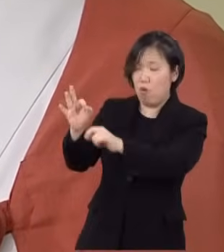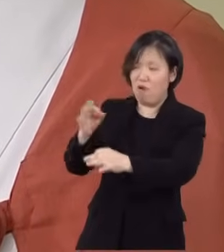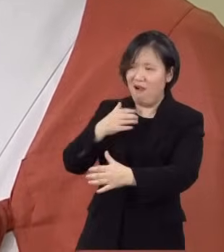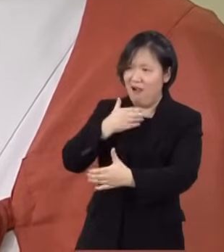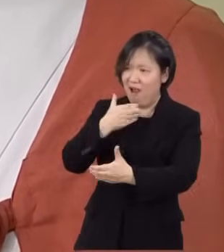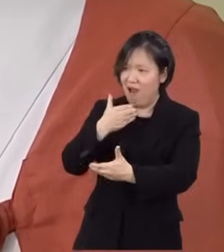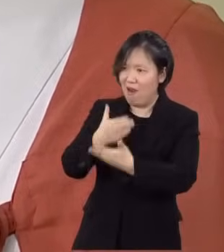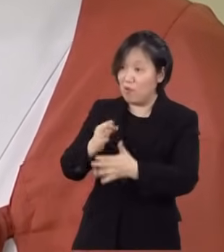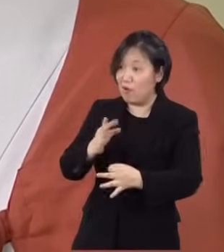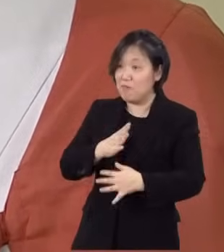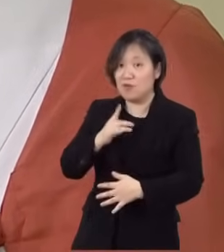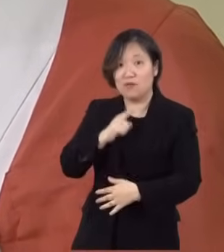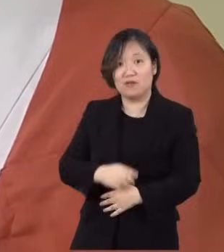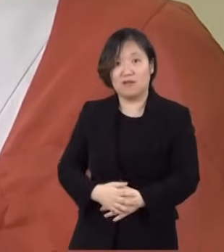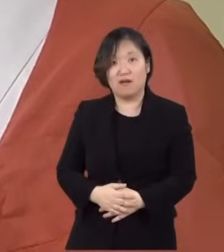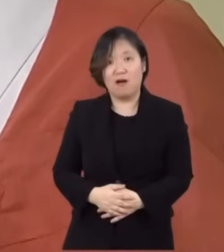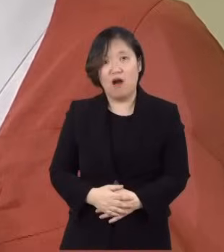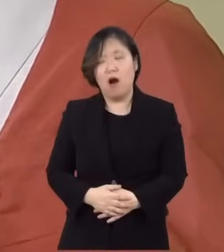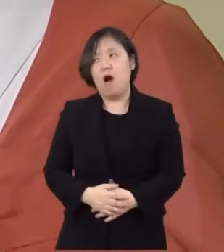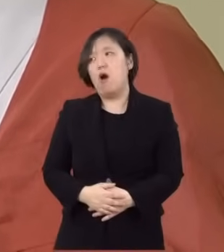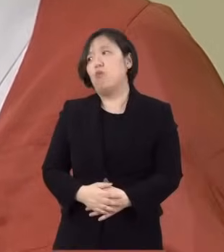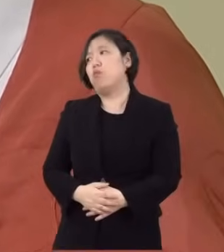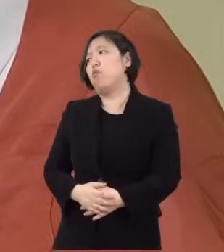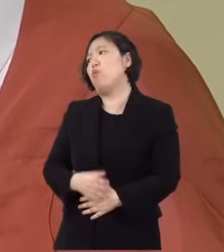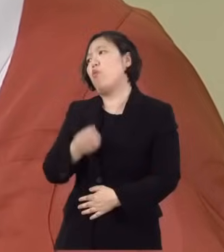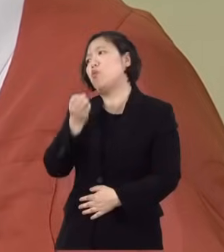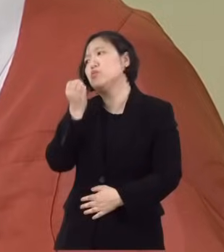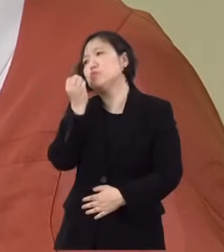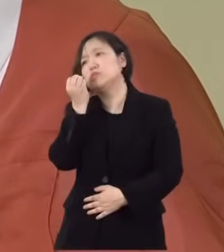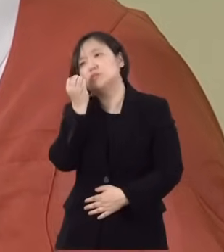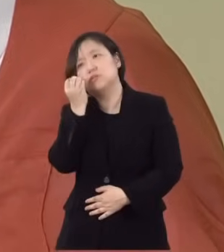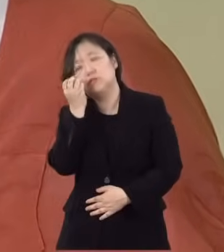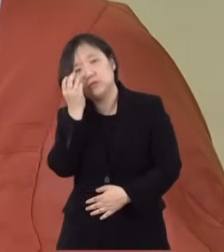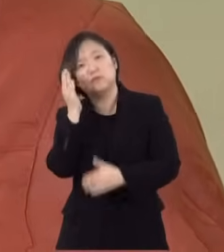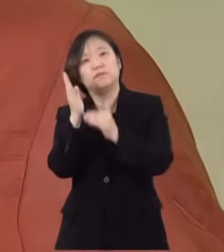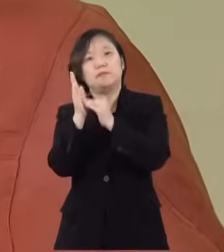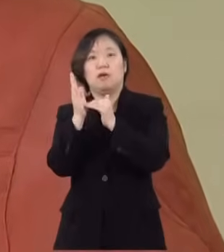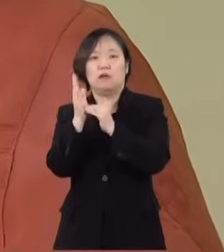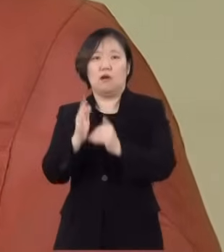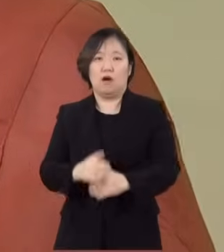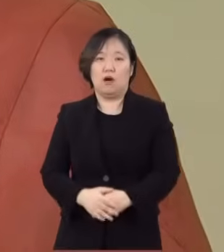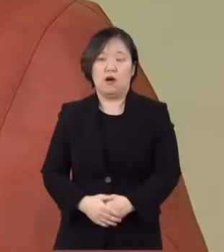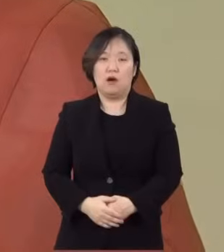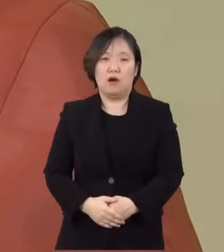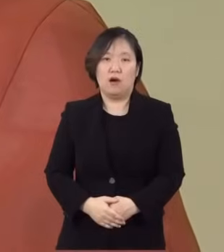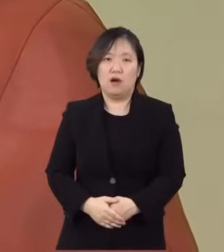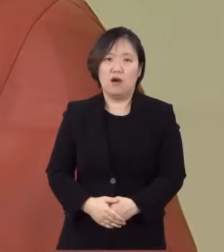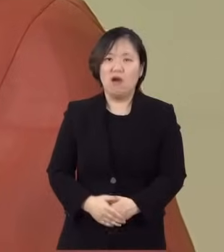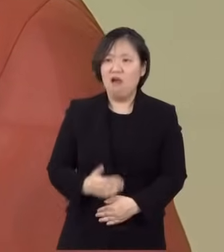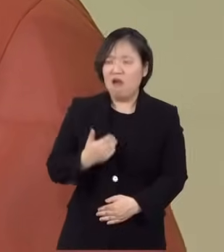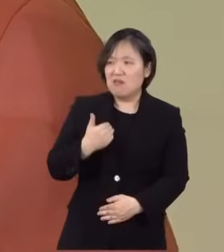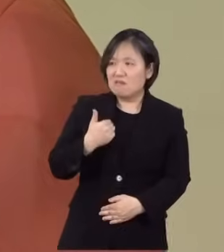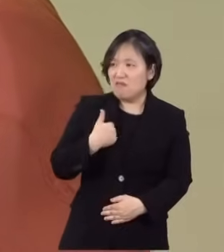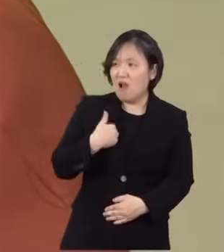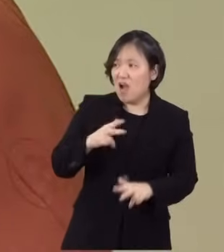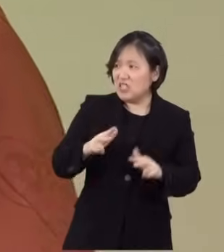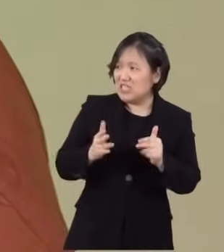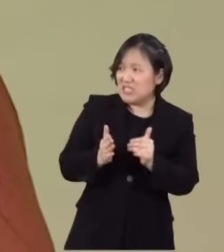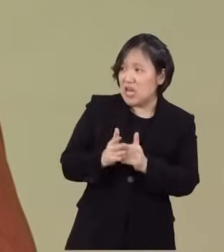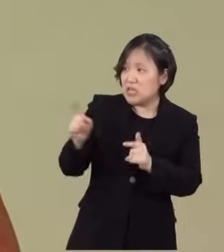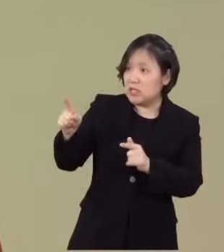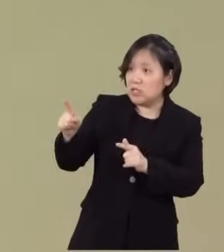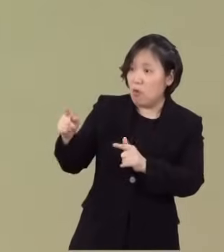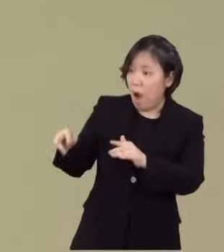됩니다 오 참으로 희유하다 참으로 희유한 일이다 내